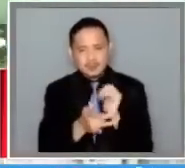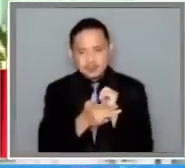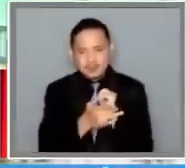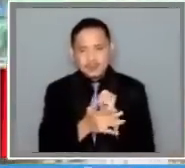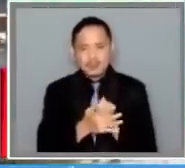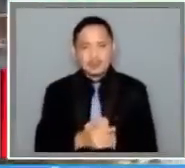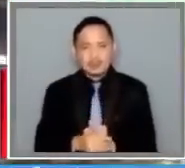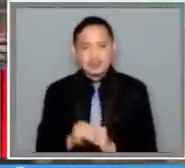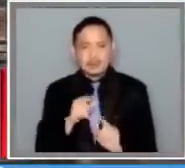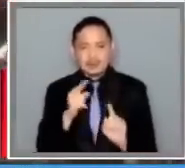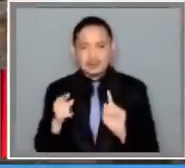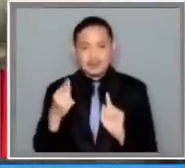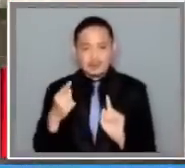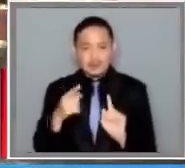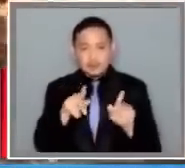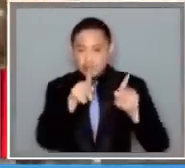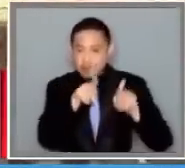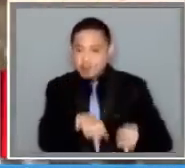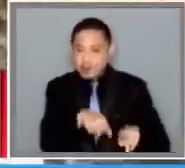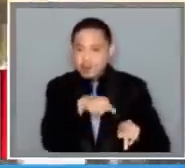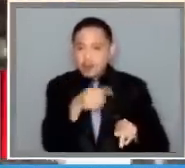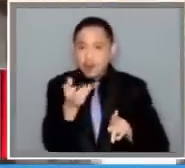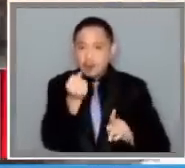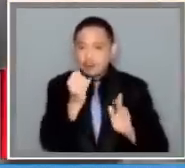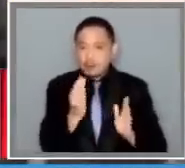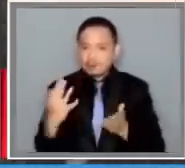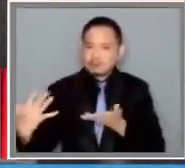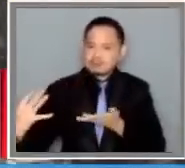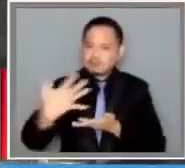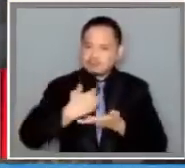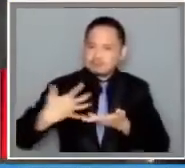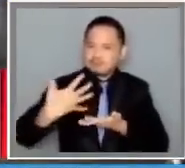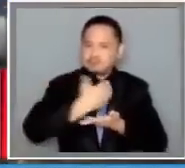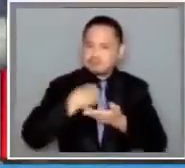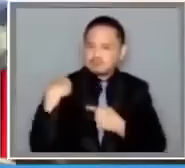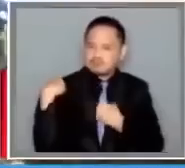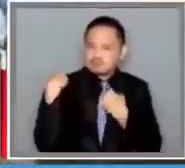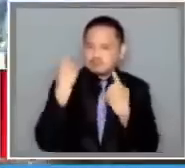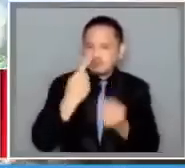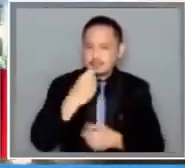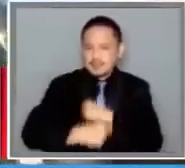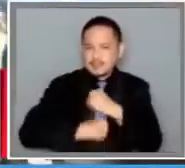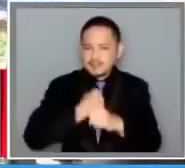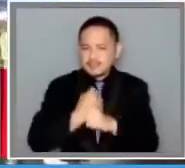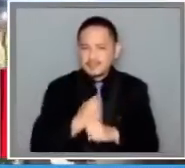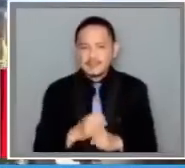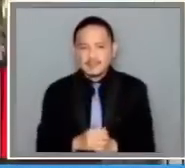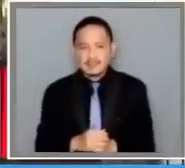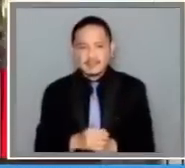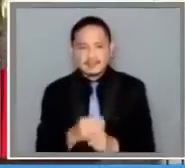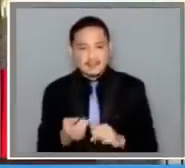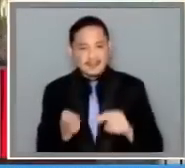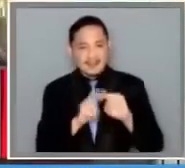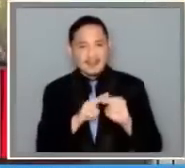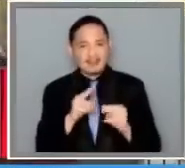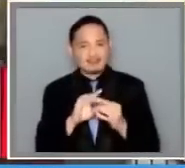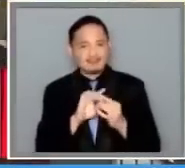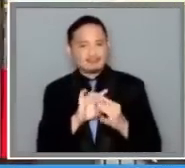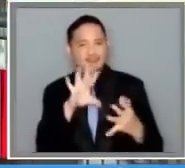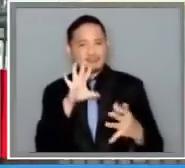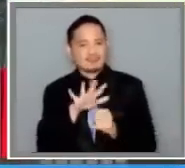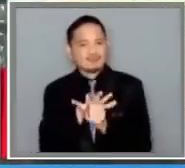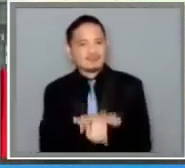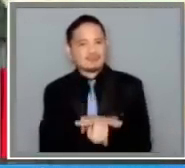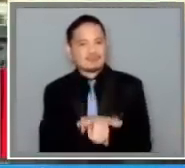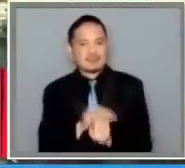may-ari. Yung mga pinapakita natin yan, nagsisilbing pantanggal stress na nga naman daw sa mga tao. Kahit nga tayo